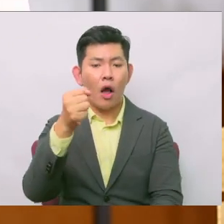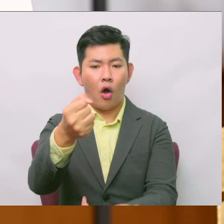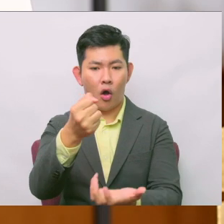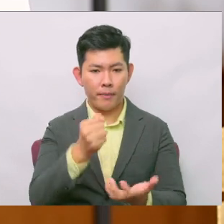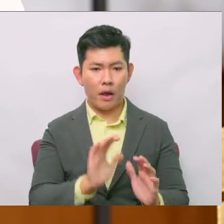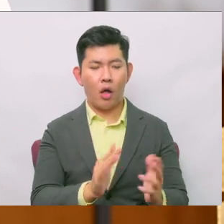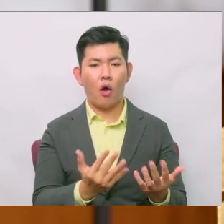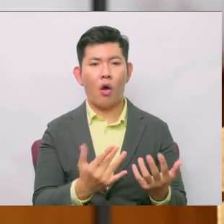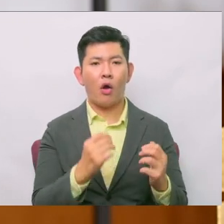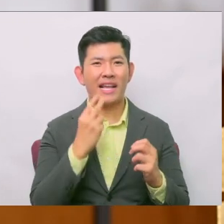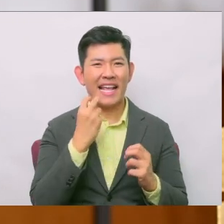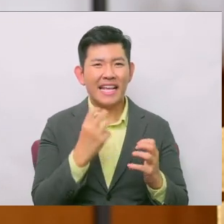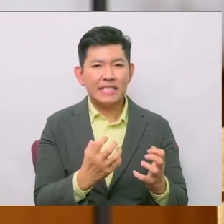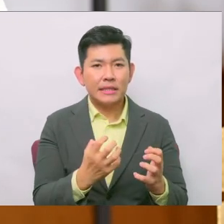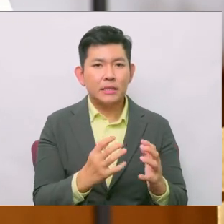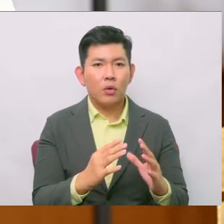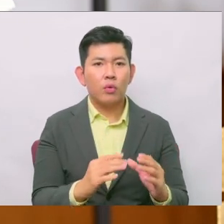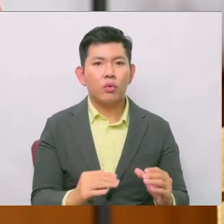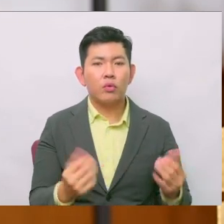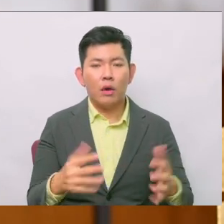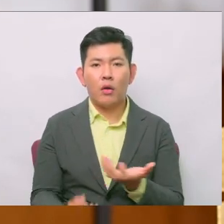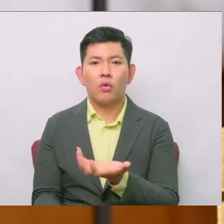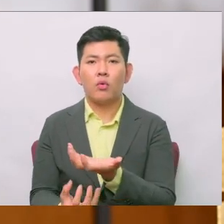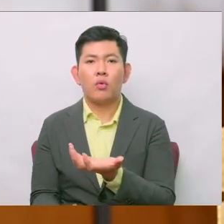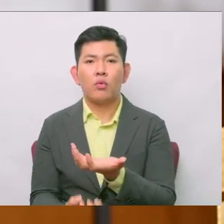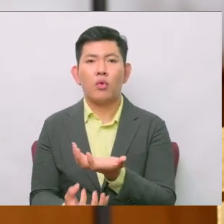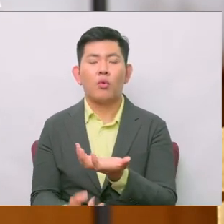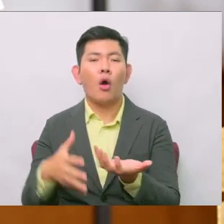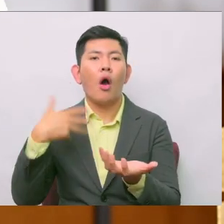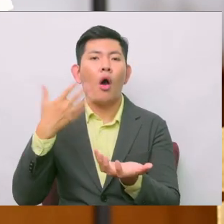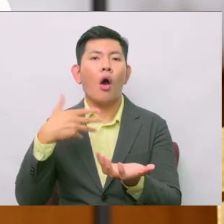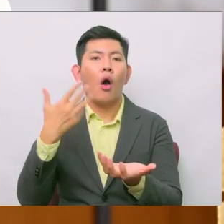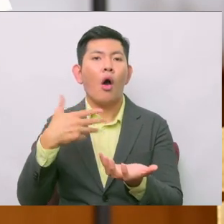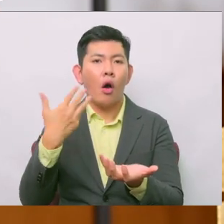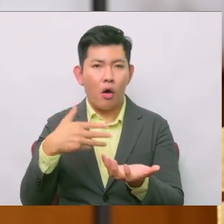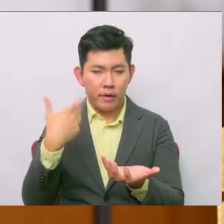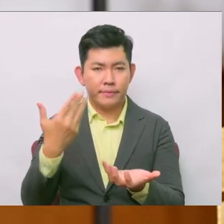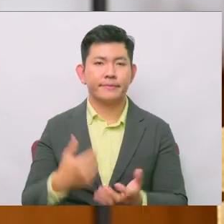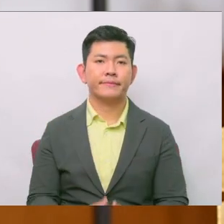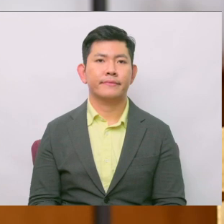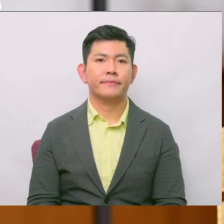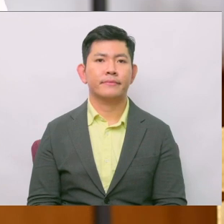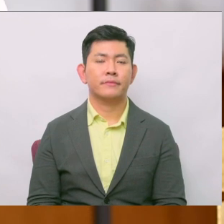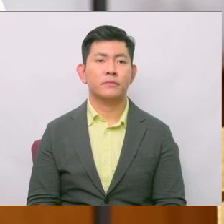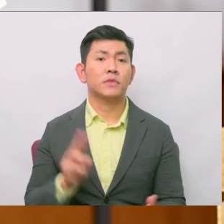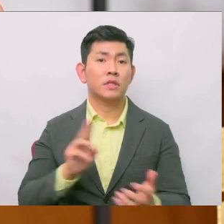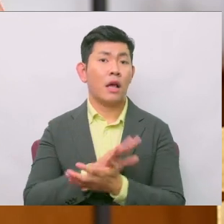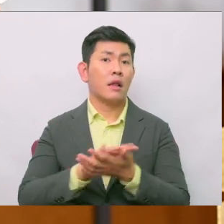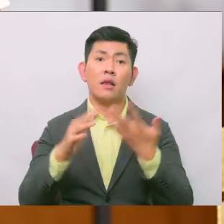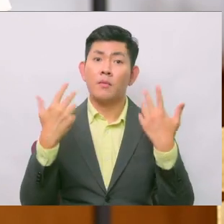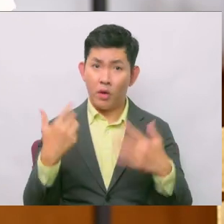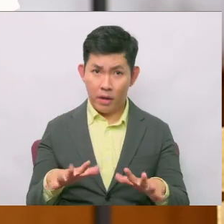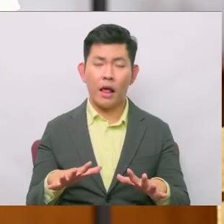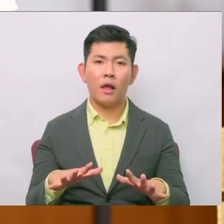ายเย็นก่อนนะคะแล้วค่อยนำไปนึ่ ง ใช่ให้น้ำแข็งละลายแล้วค่อยนำไปนึ่งนะคะพอเราใช้เสร็จแล้วเ